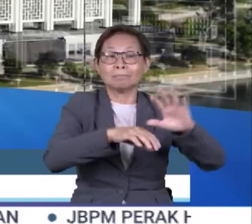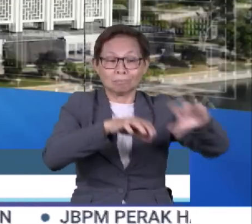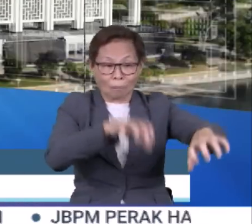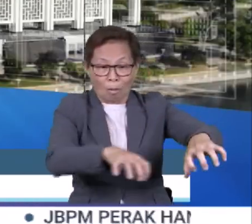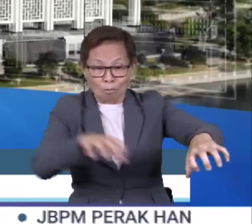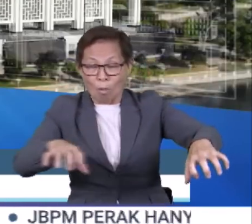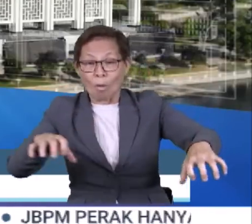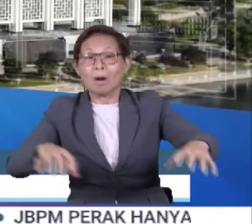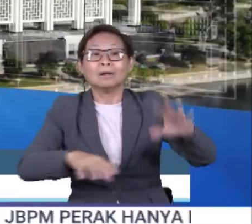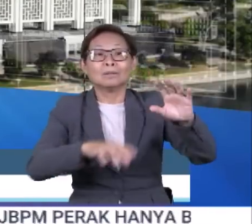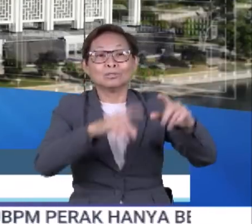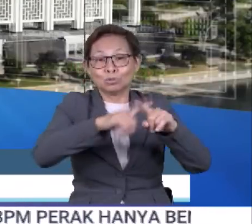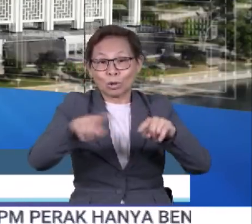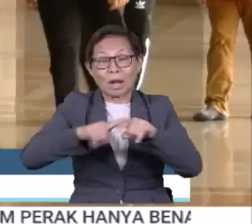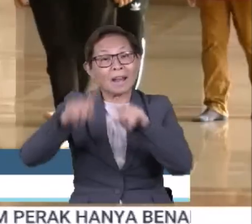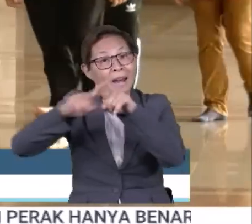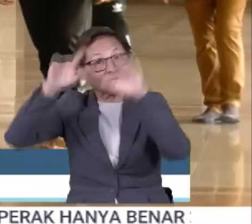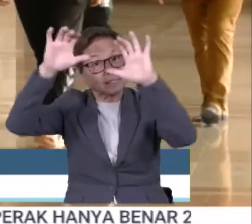amat menggalakkan.